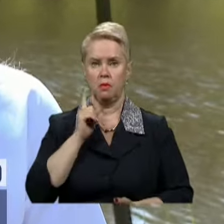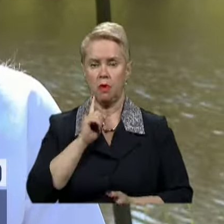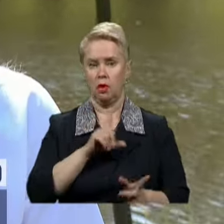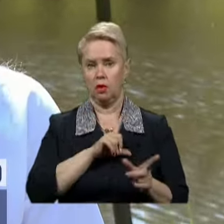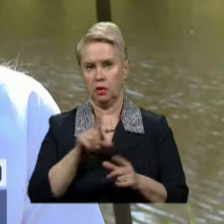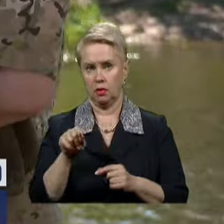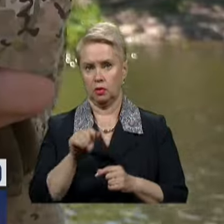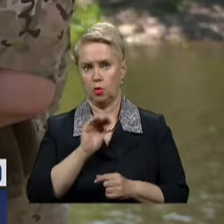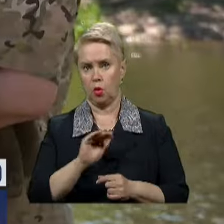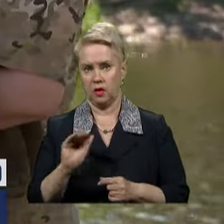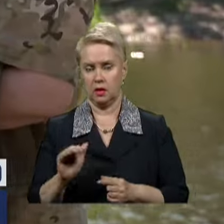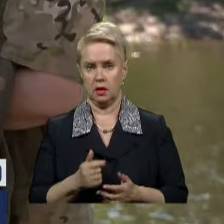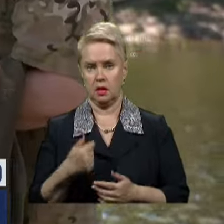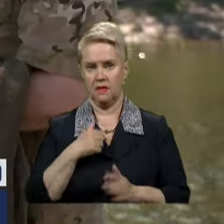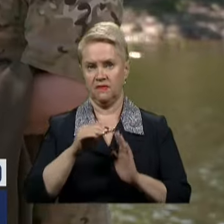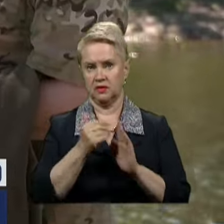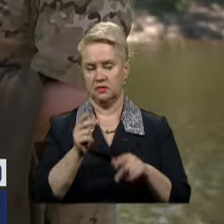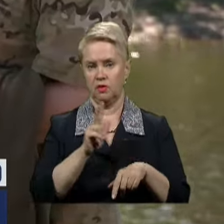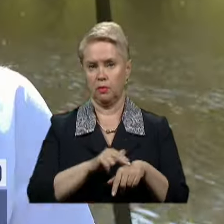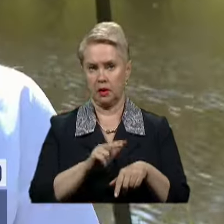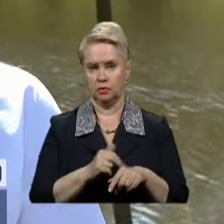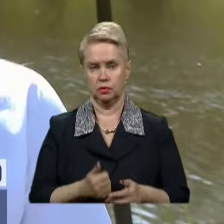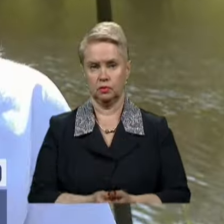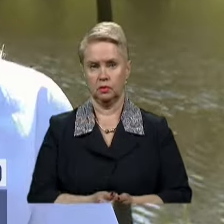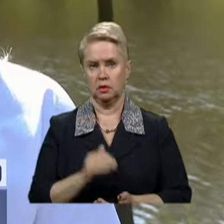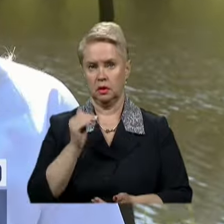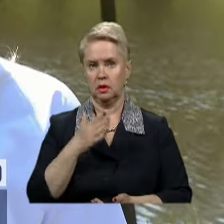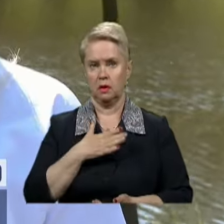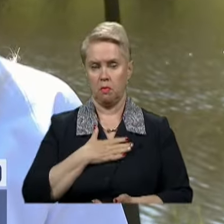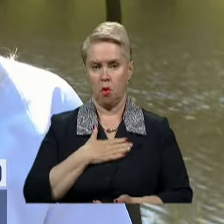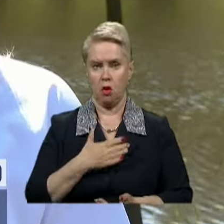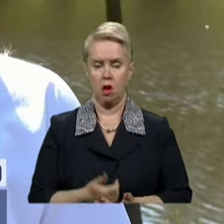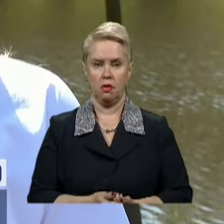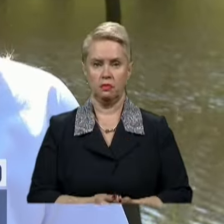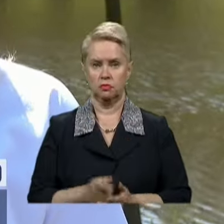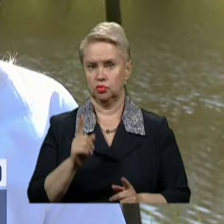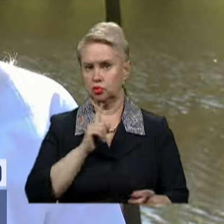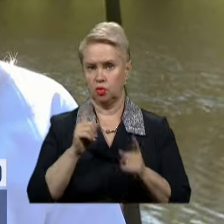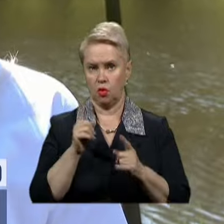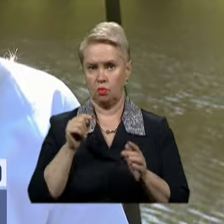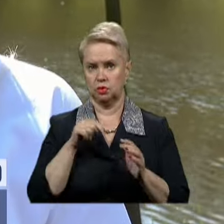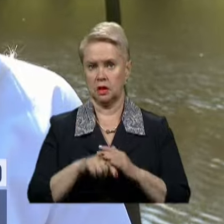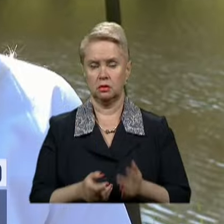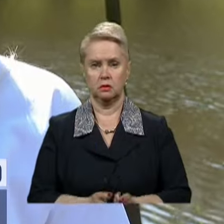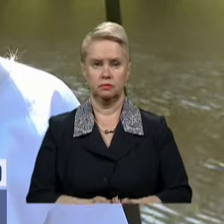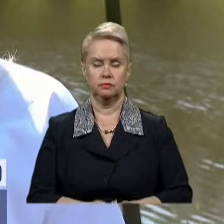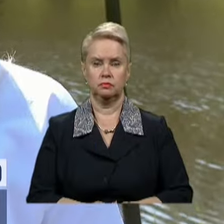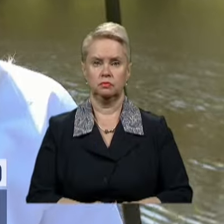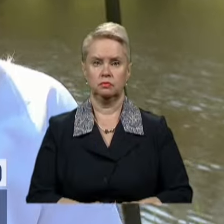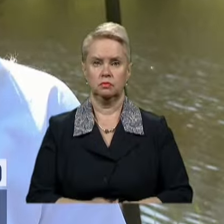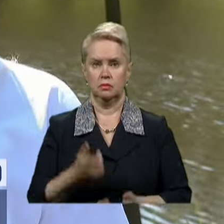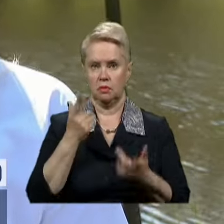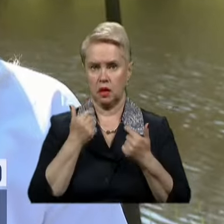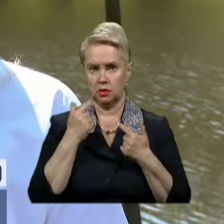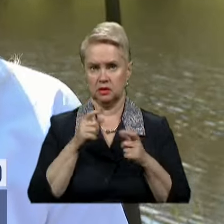їхали до дітей, я визивала поліцію. Дитина моя в шоковому стані,